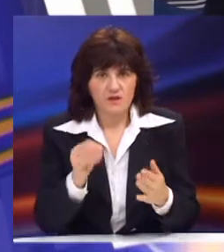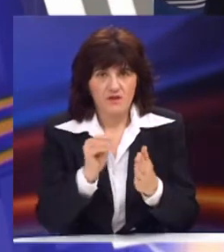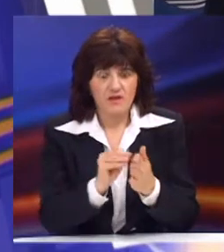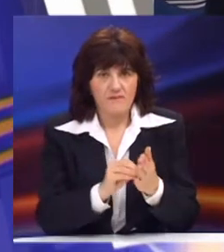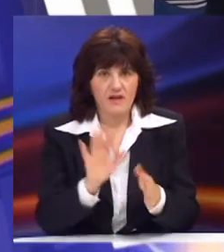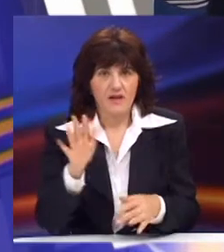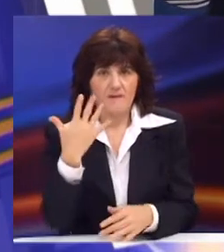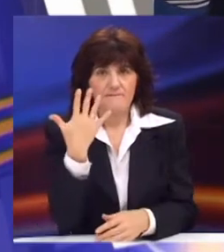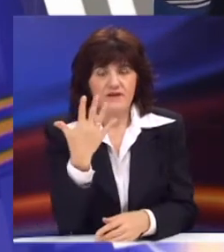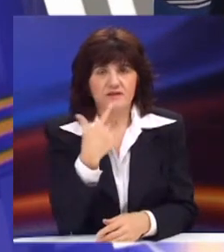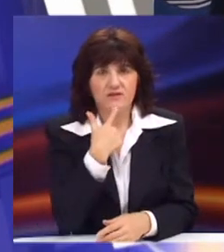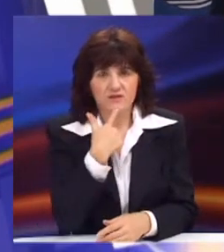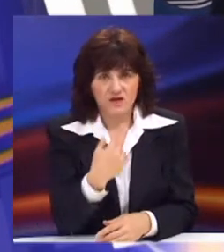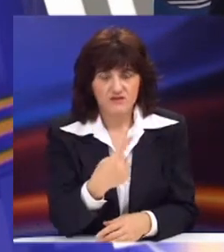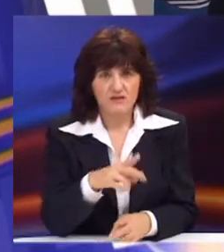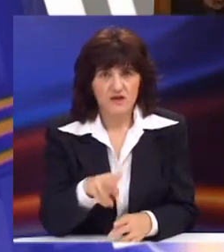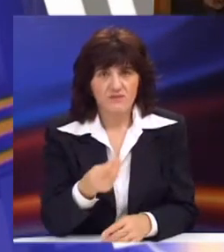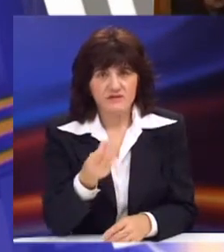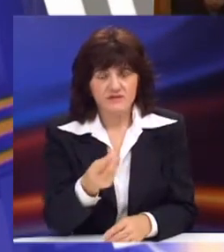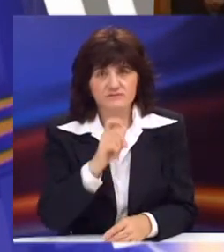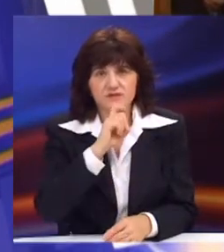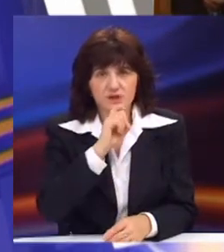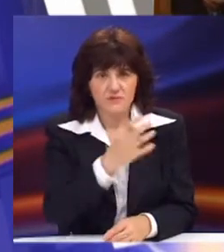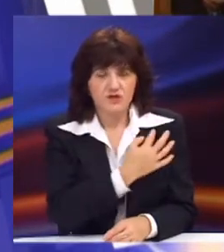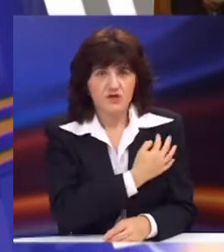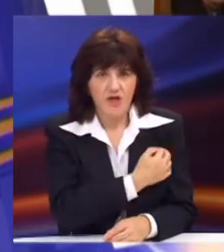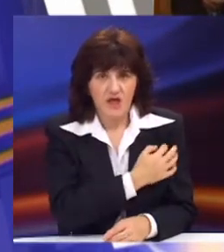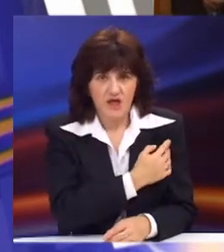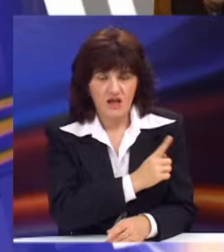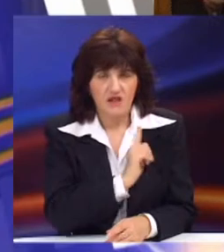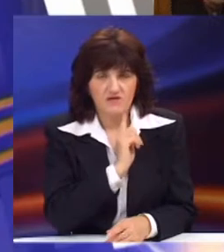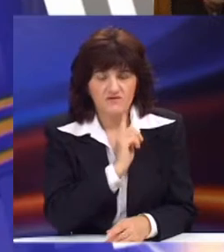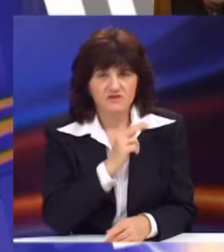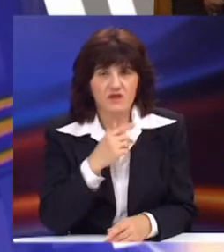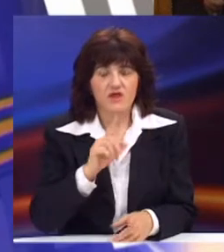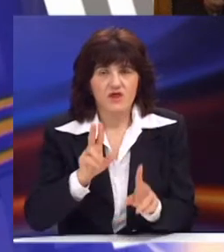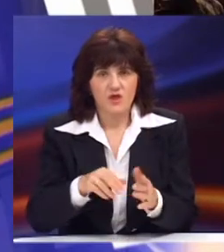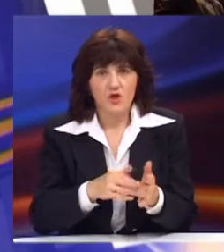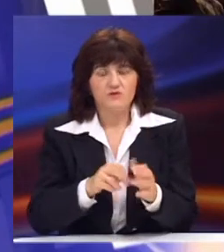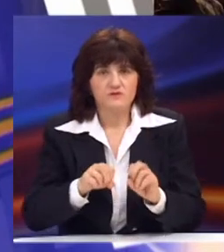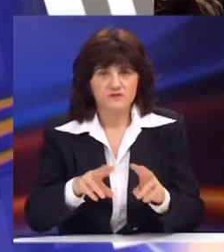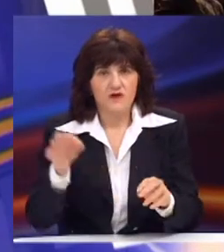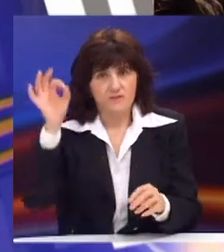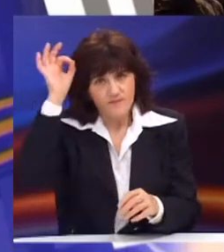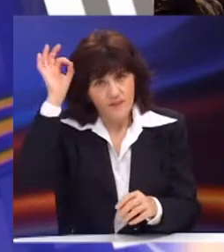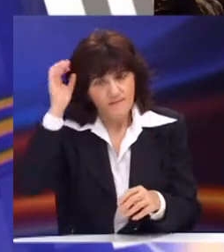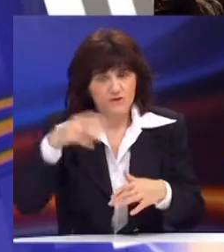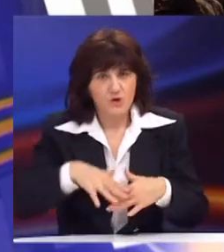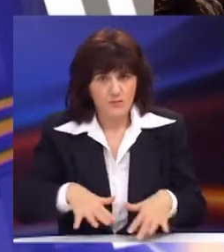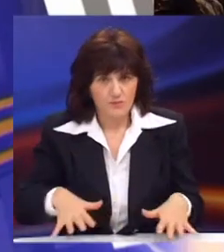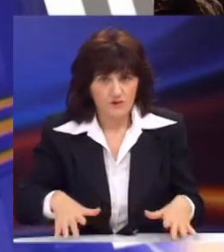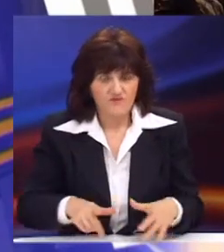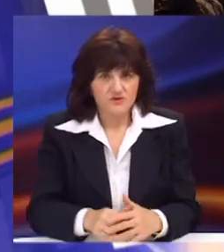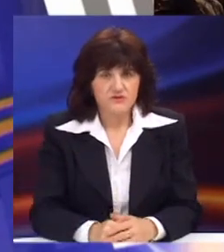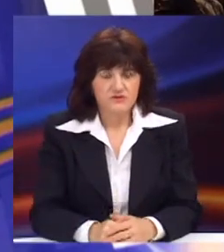emituje programske sadržaje na 5 jezika. Ima redakcije na srpskom, mađarskom i hrvatskom jeziku, a emituje i emisije na